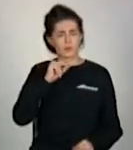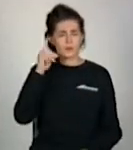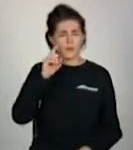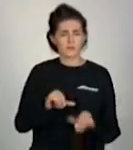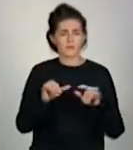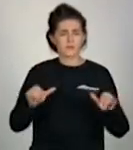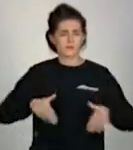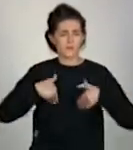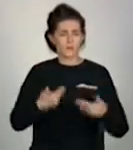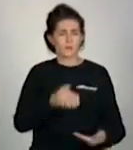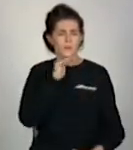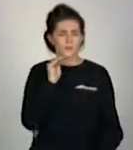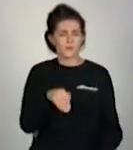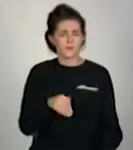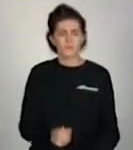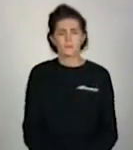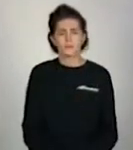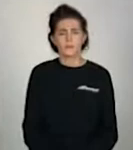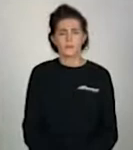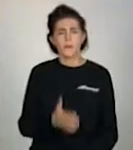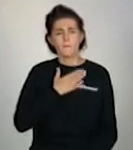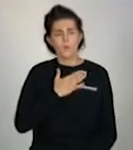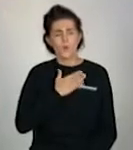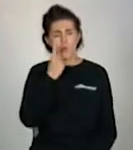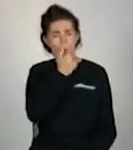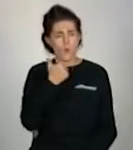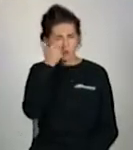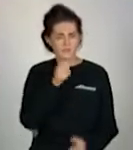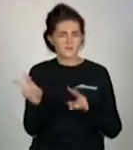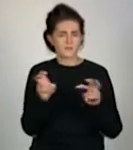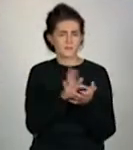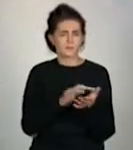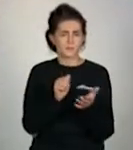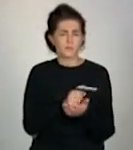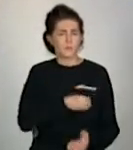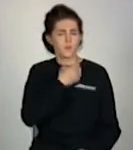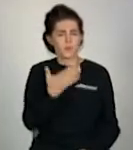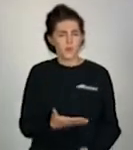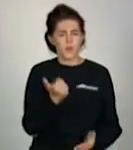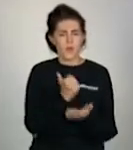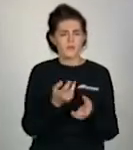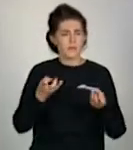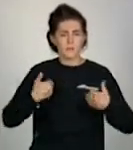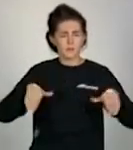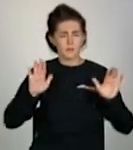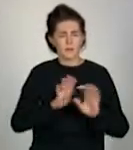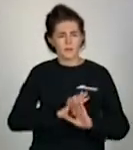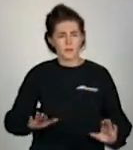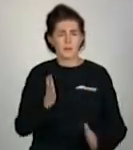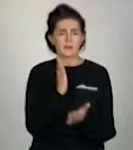фахівці. Мої роки, мої багатства. Важно не опускати руки і рухатися далі. Є інтерес,